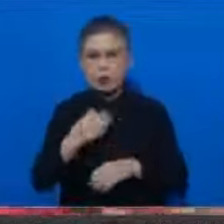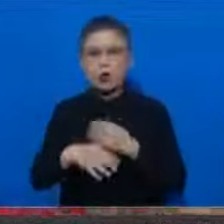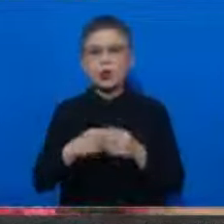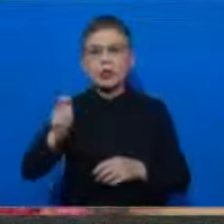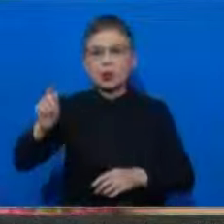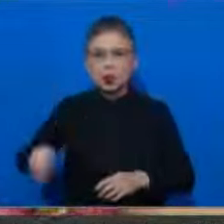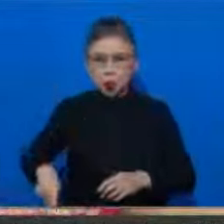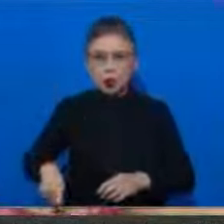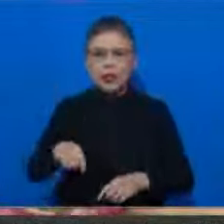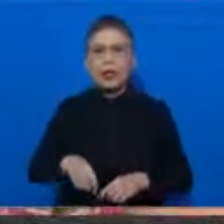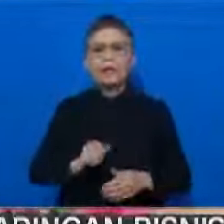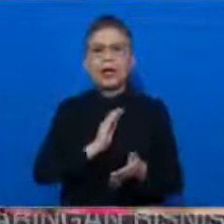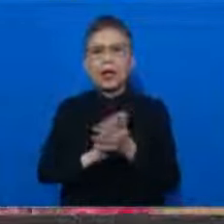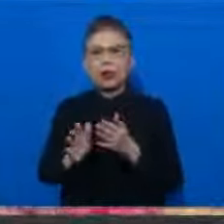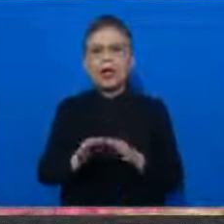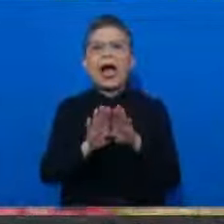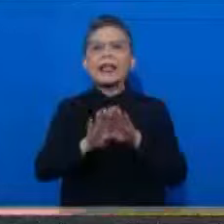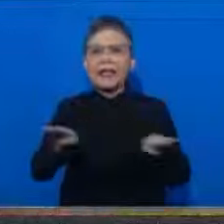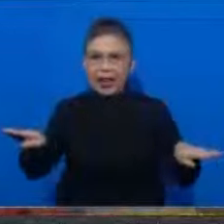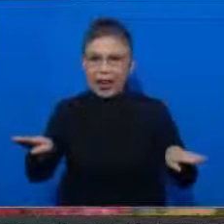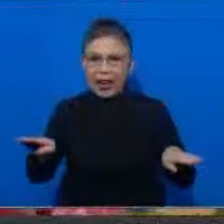hukum kasus Vina berlangsung dengan adil.